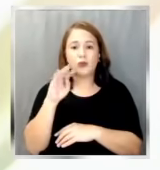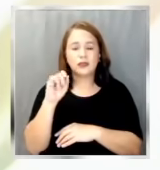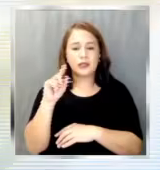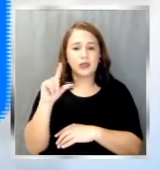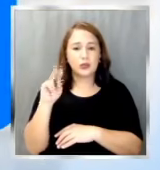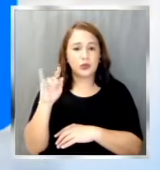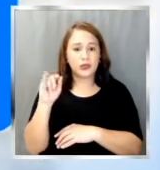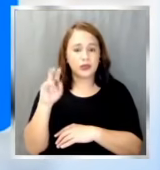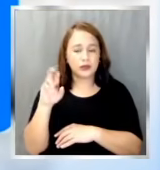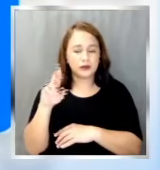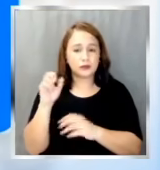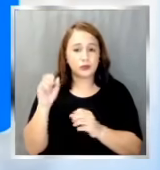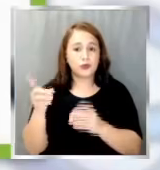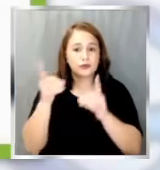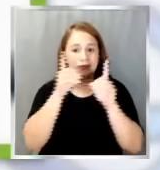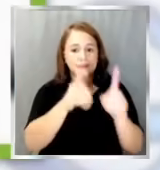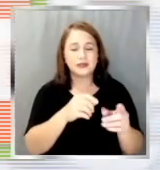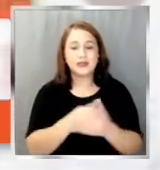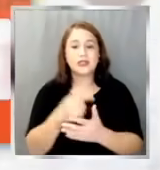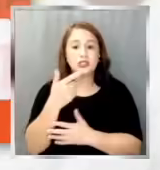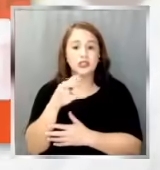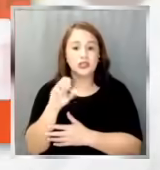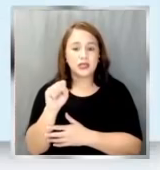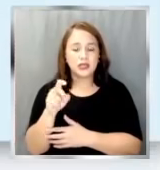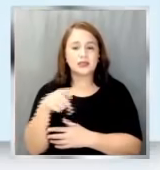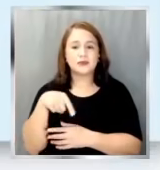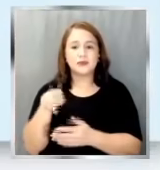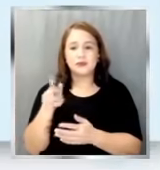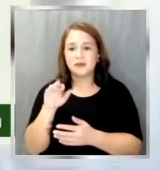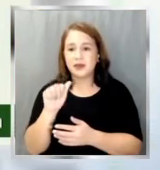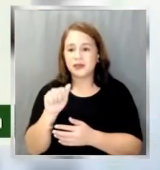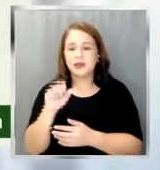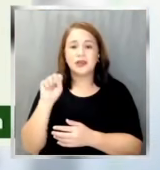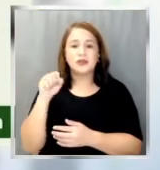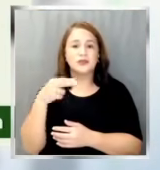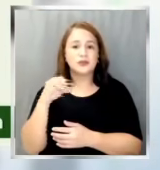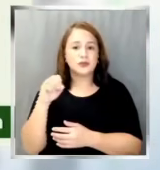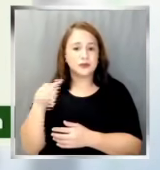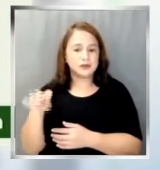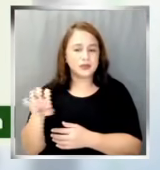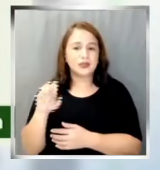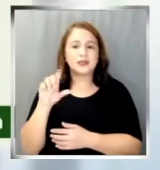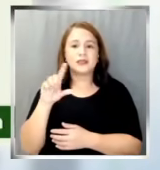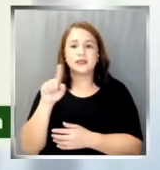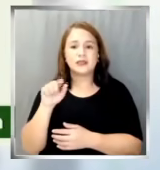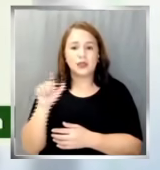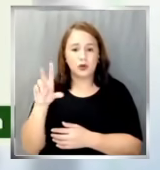mag-donate via GCash, Paymaya, Shopee, Zalora at Megamart.